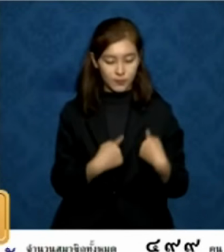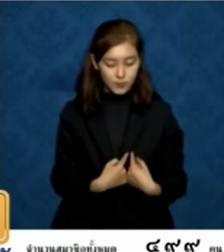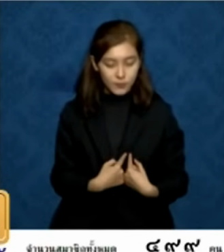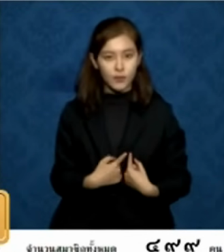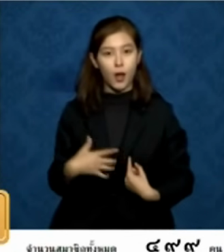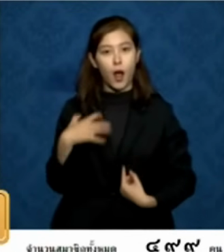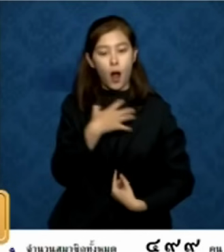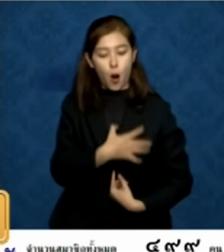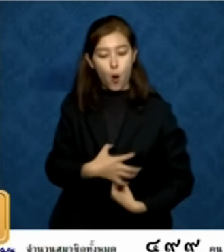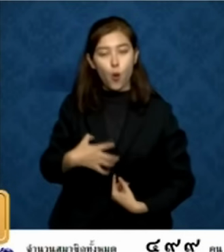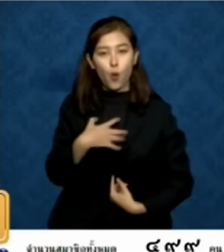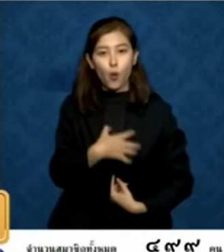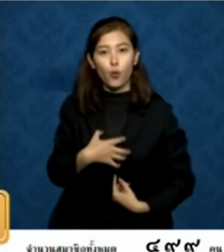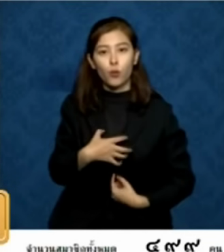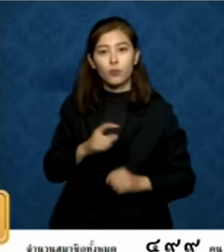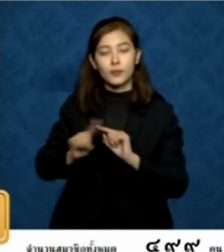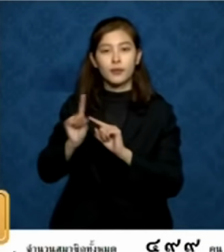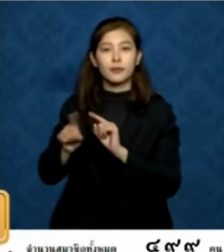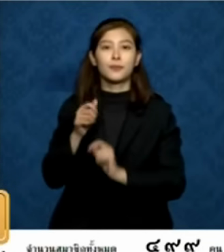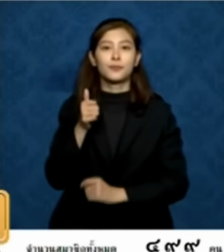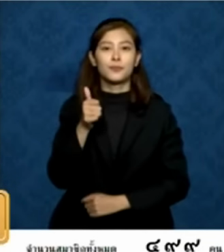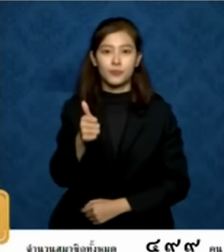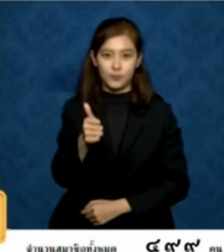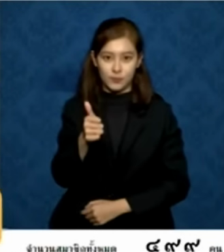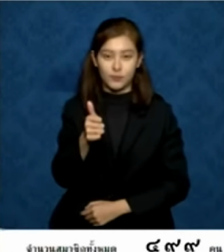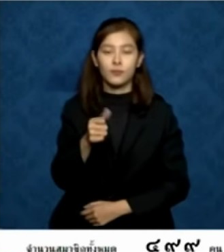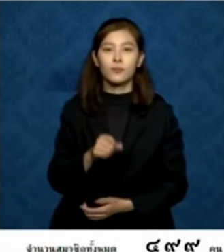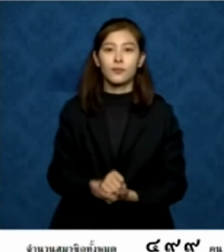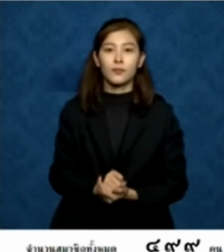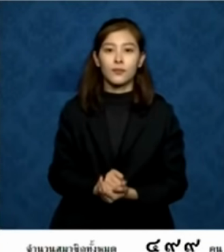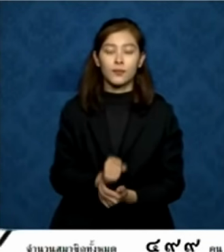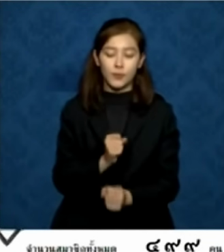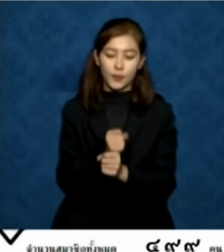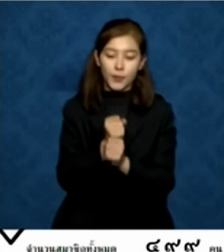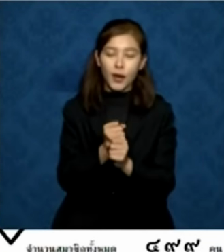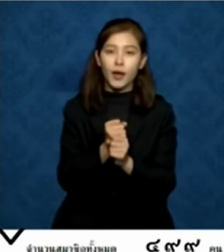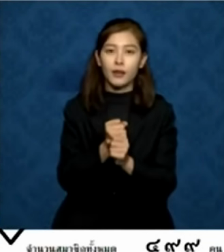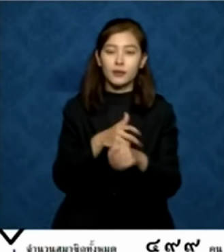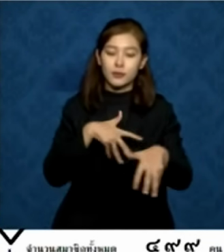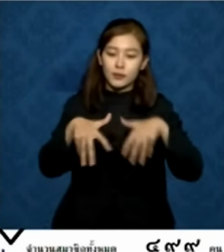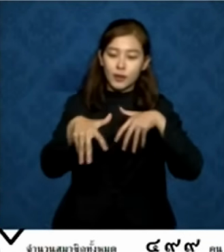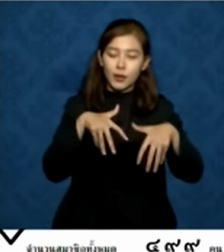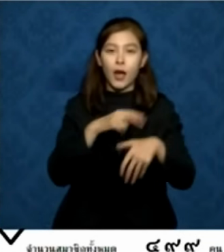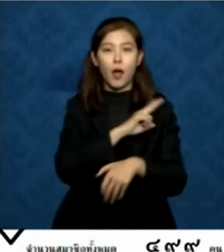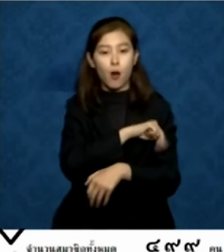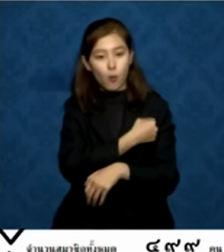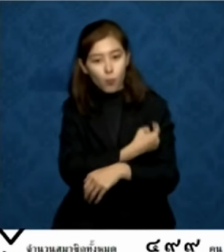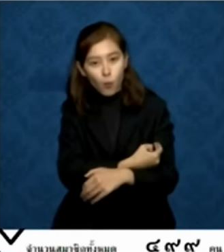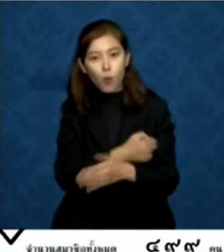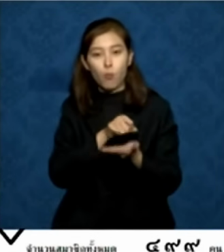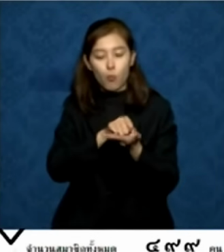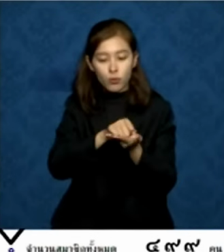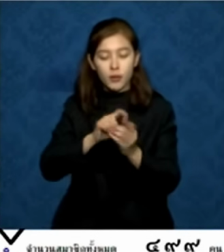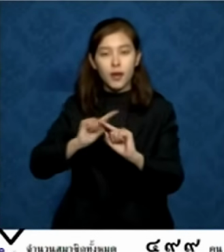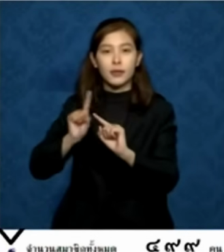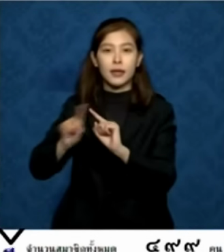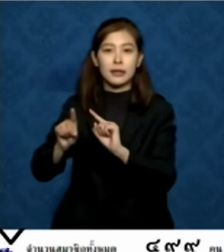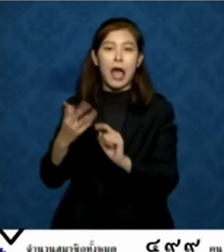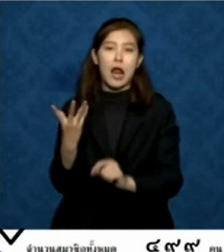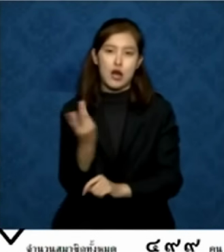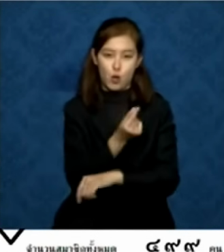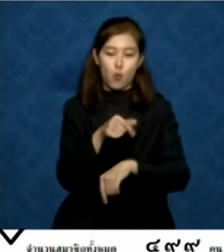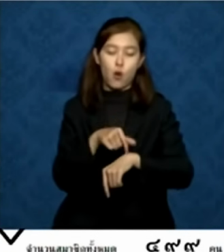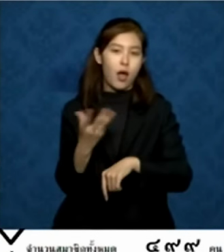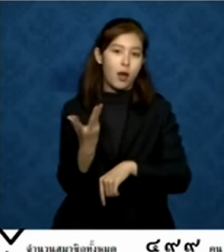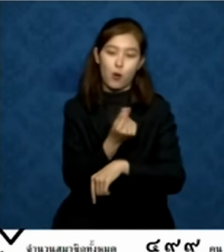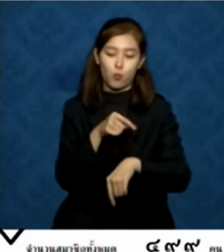ข้าถึงงานบริหารเข้าถึงงานบริการสาธารณสุขได้อย่างรวดเร็วมากยิ่งขึ้นไม่จำเป็นต้องไปต่อคิวอี